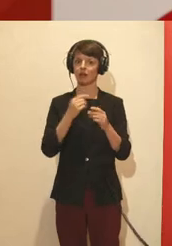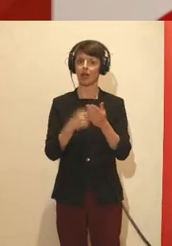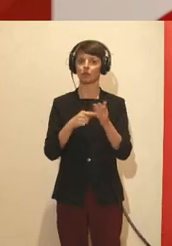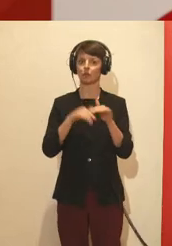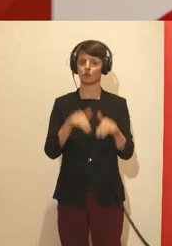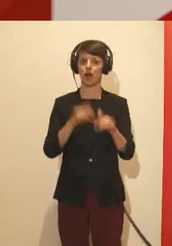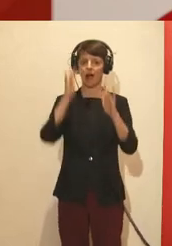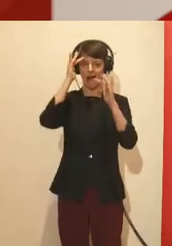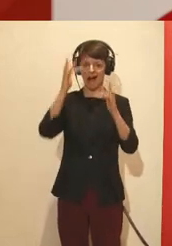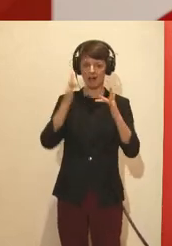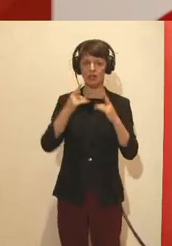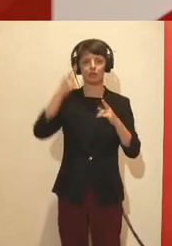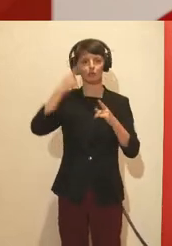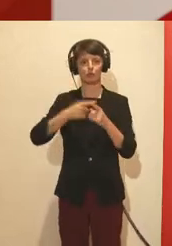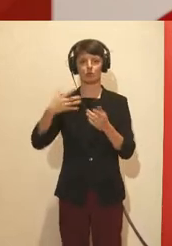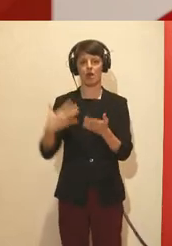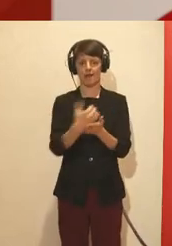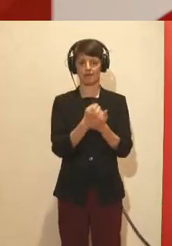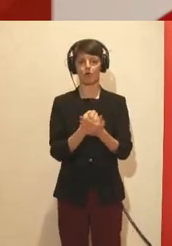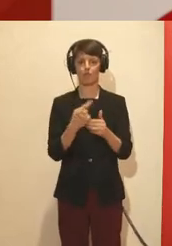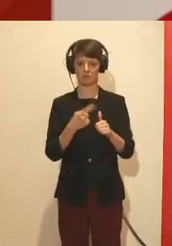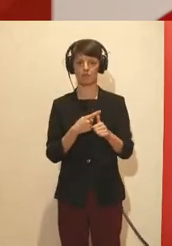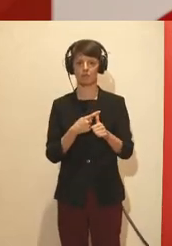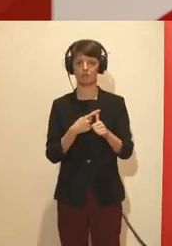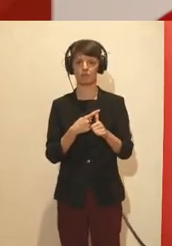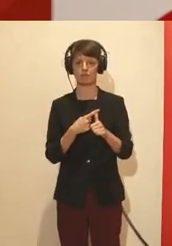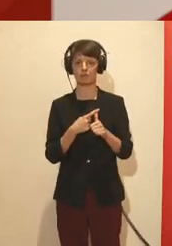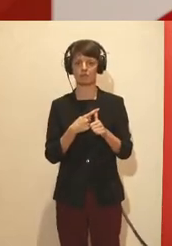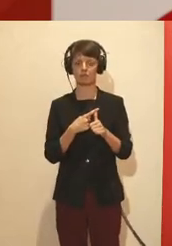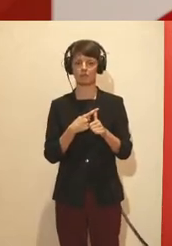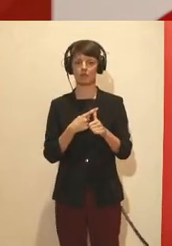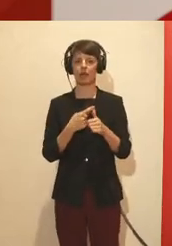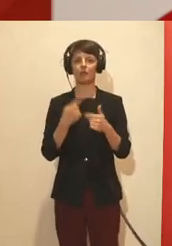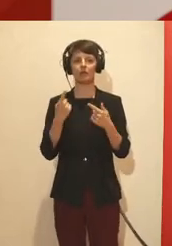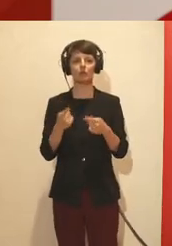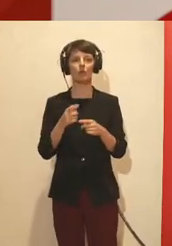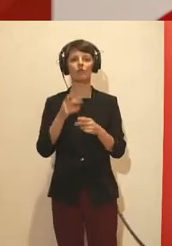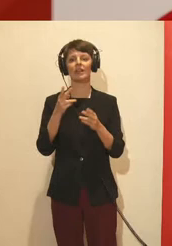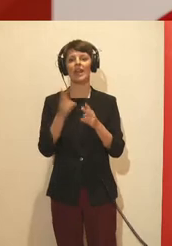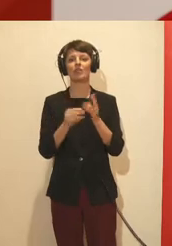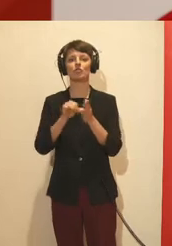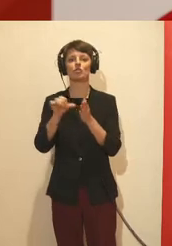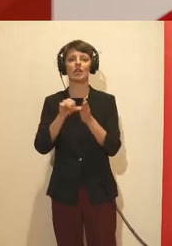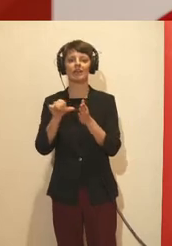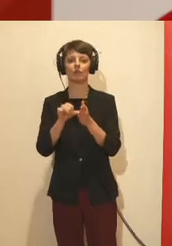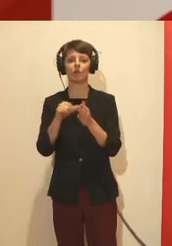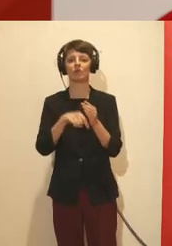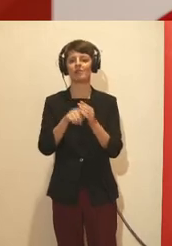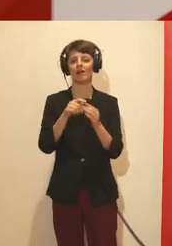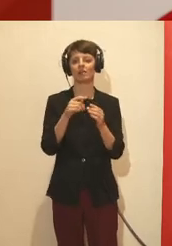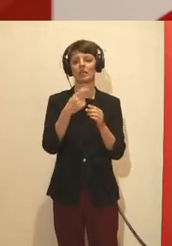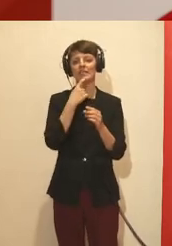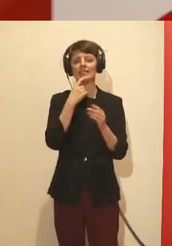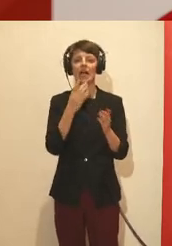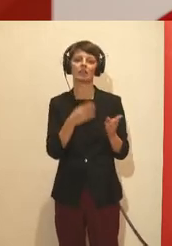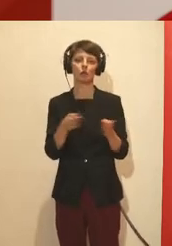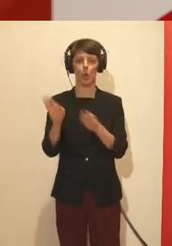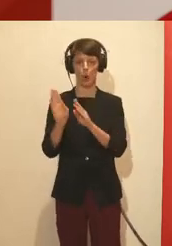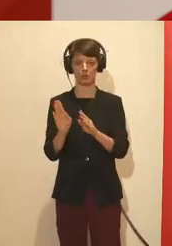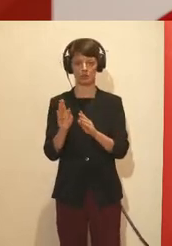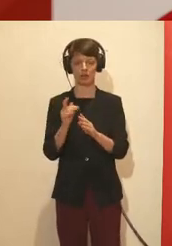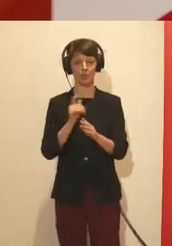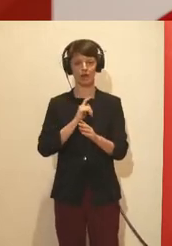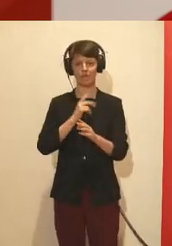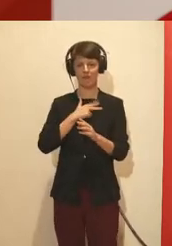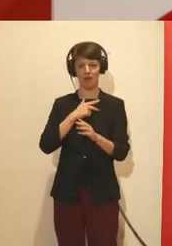auf anerkennung haben das ist eine falsche ökonomische theorie dass die entschädigung die dinge in ordnung bringt in wahrheit wenn man ja dabei